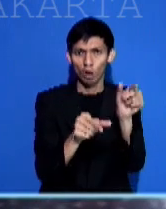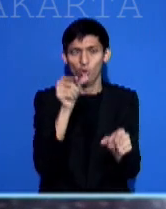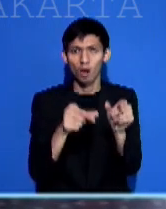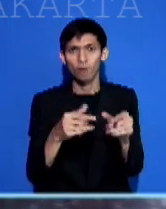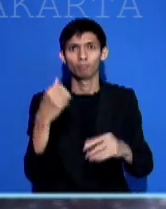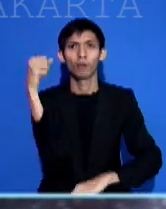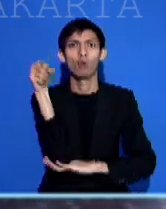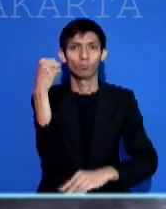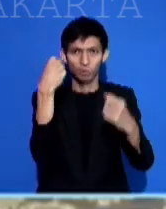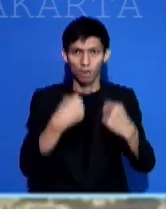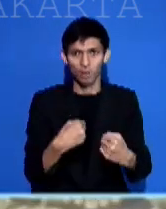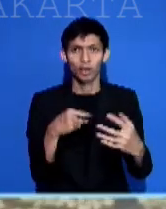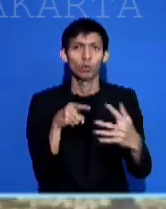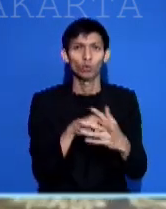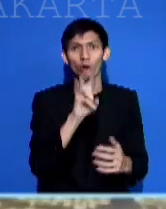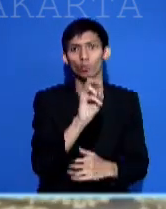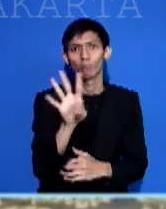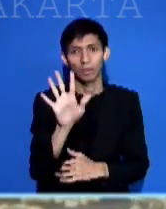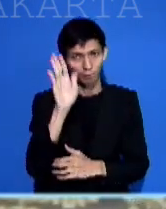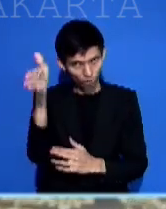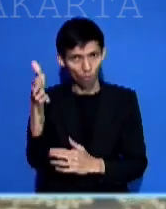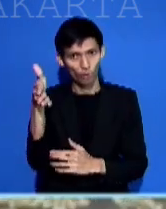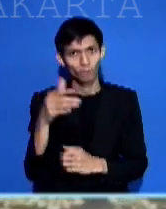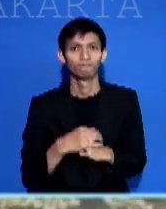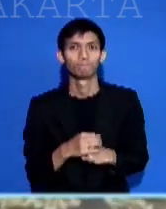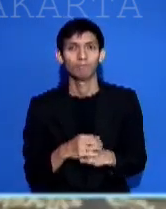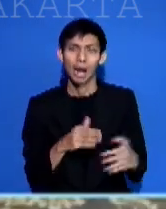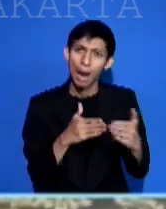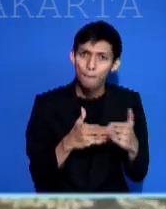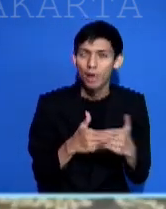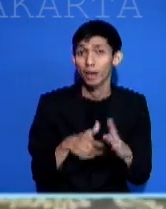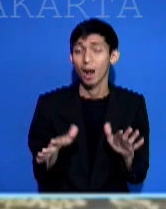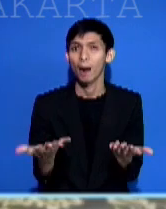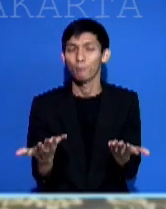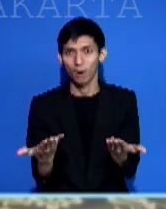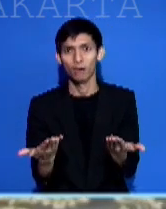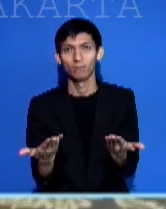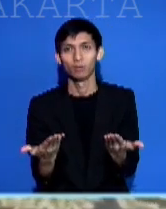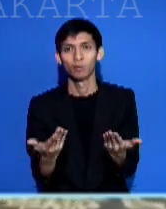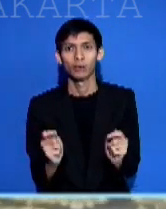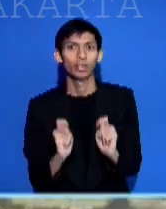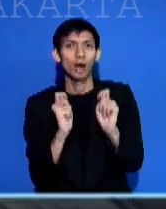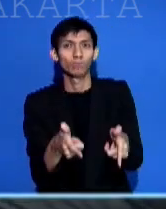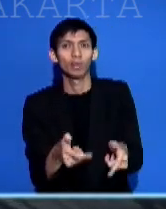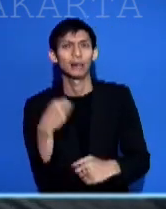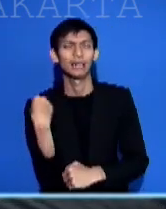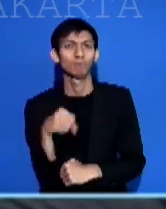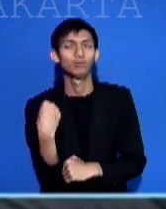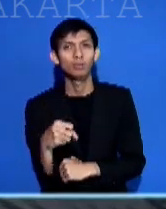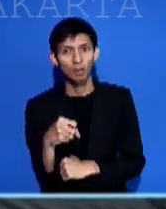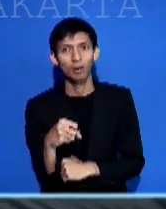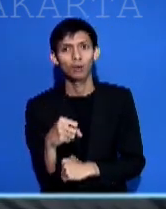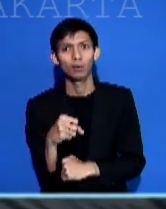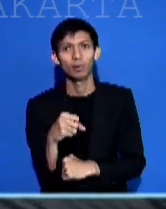pada 2024. Sejumlah kendala bagi tahanan dan narapidana yang tidak bisa didaftarkan sebagai daftar pemilih tetap dan daftar